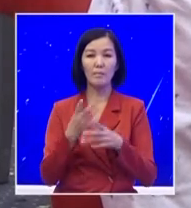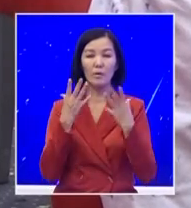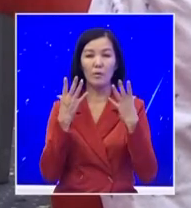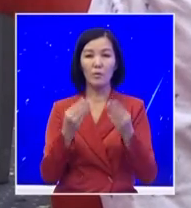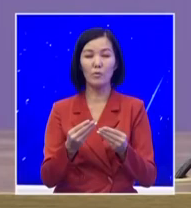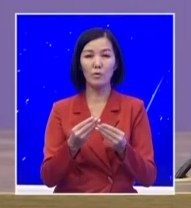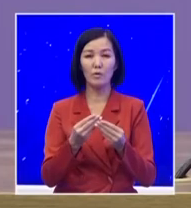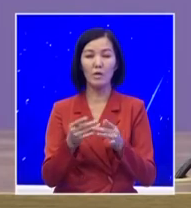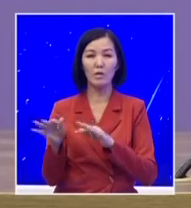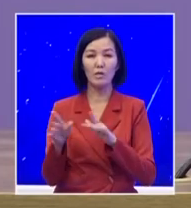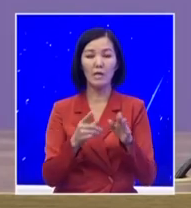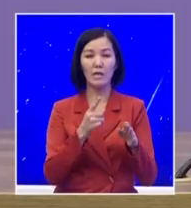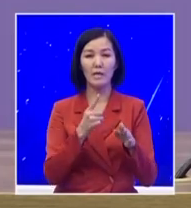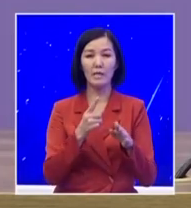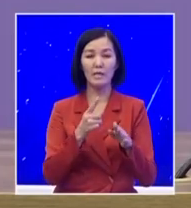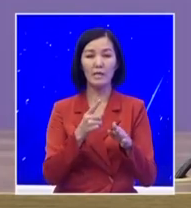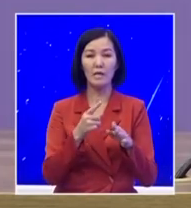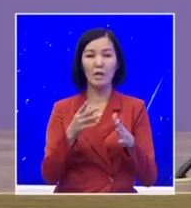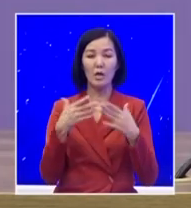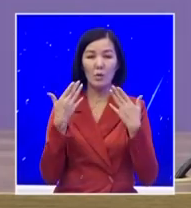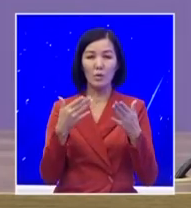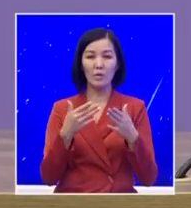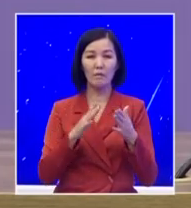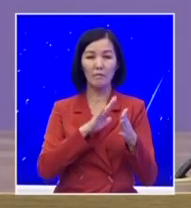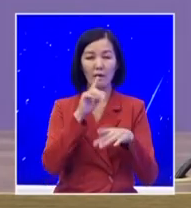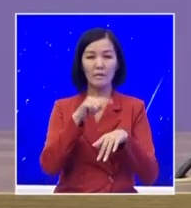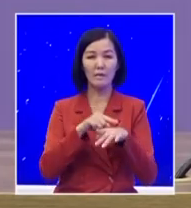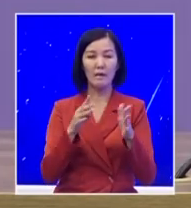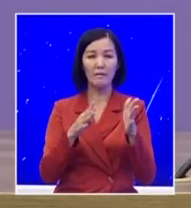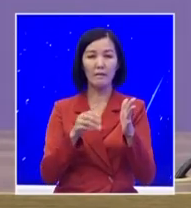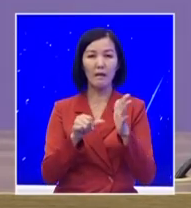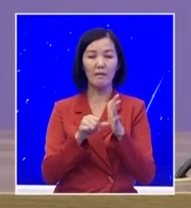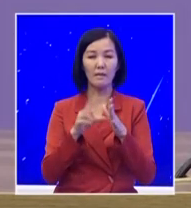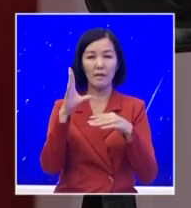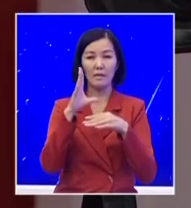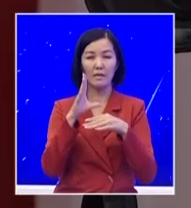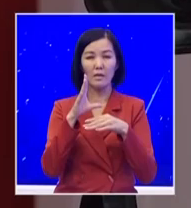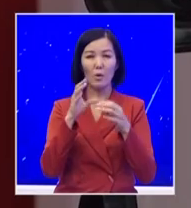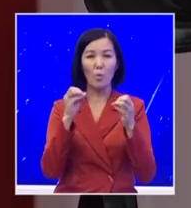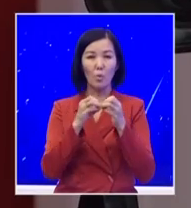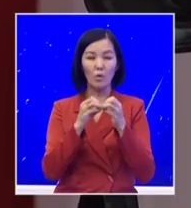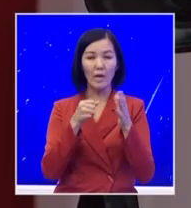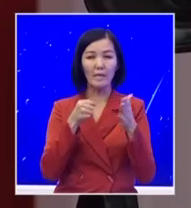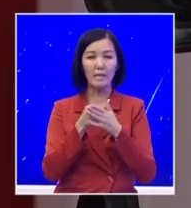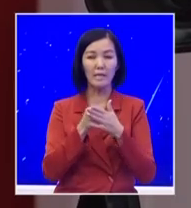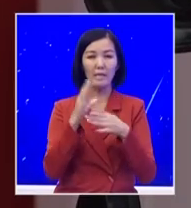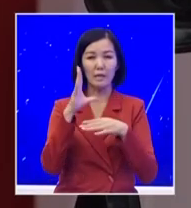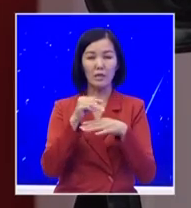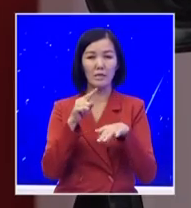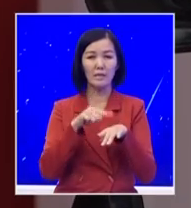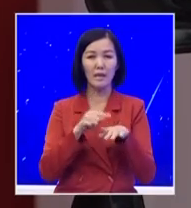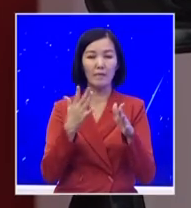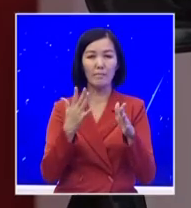шараларды жеңілдетеміз. Қоғамдық көліктің жұмысы таңғы 6-дан 10-ға дейін, және кешкі 5-тен 21-ге